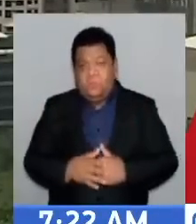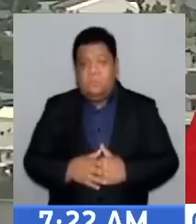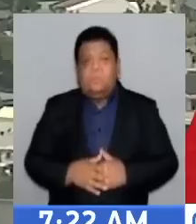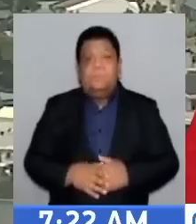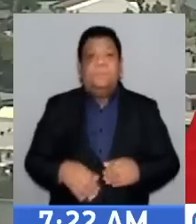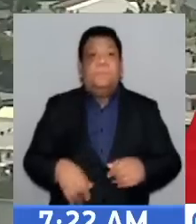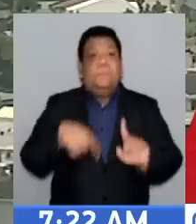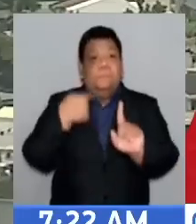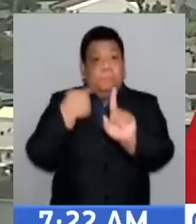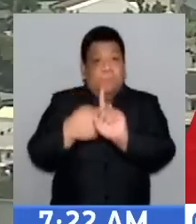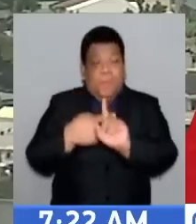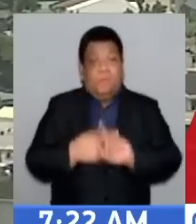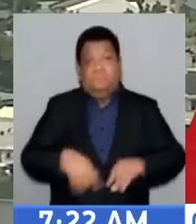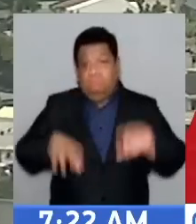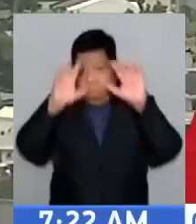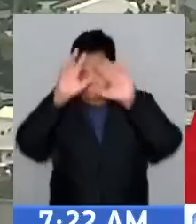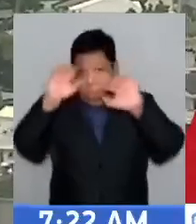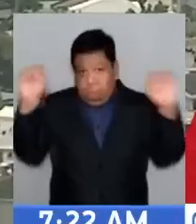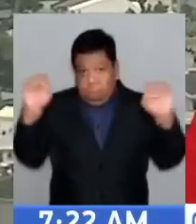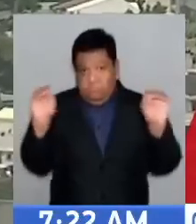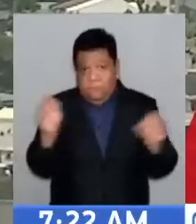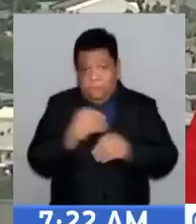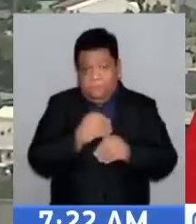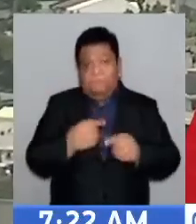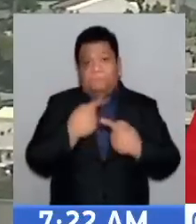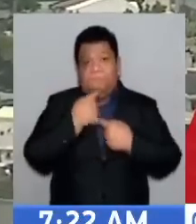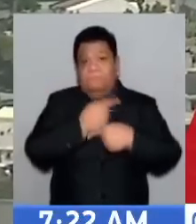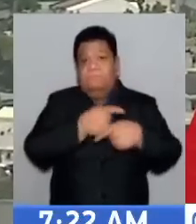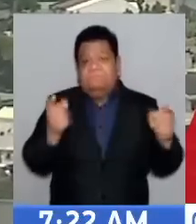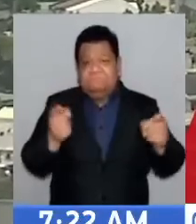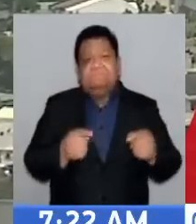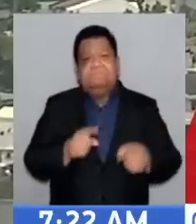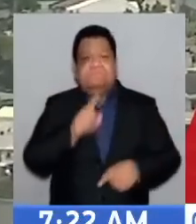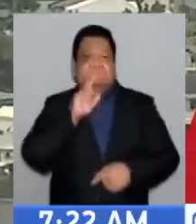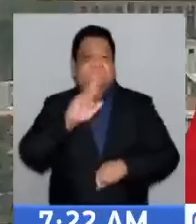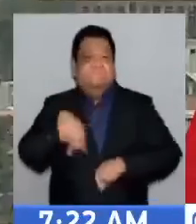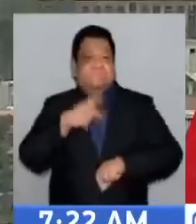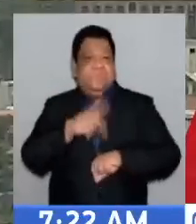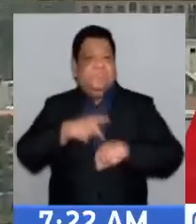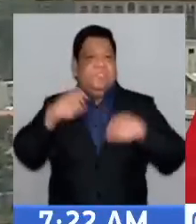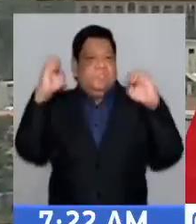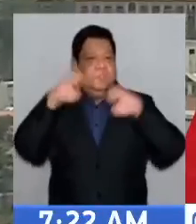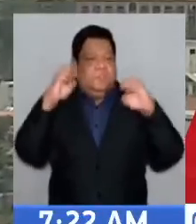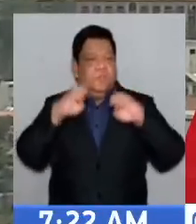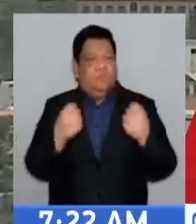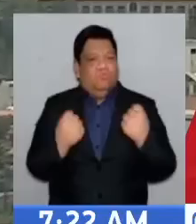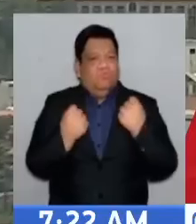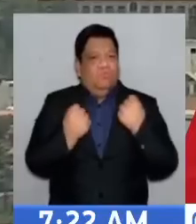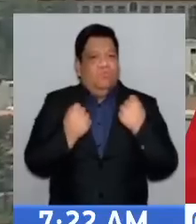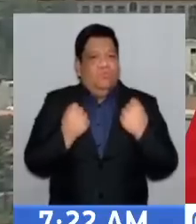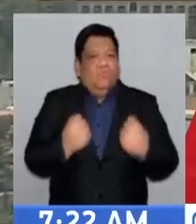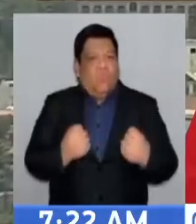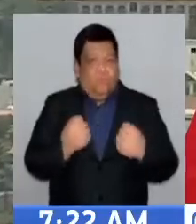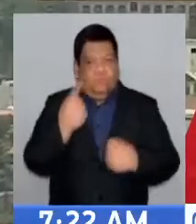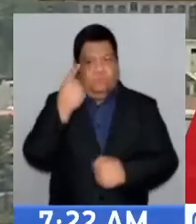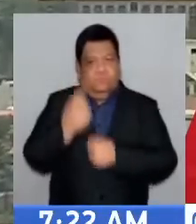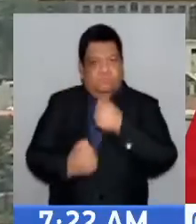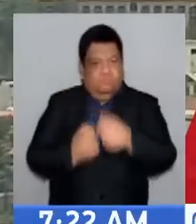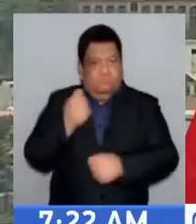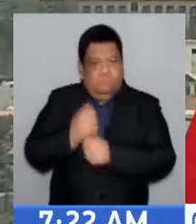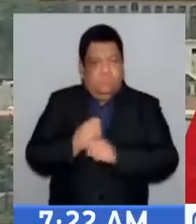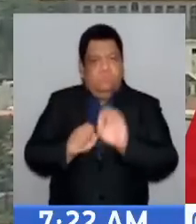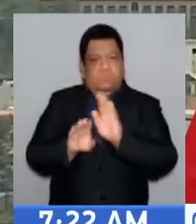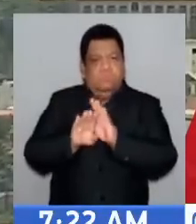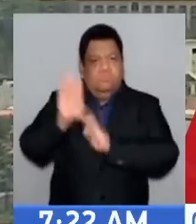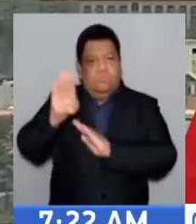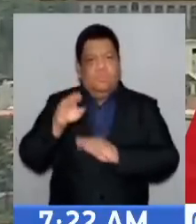na inaasahan daw ng gobyerno ng Pilipinas ang isang malakas na full-year gross domestic product o GDP para